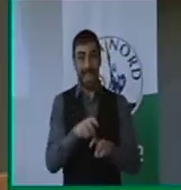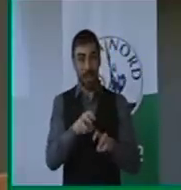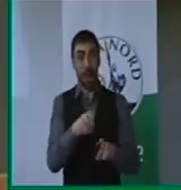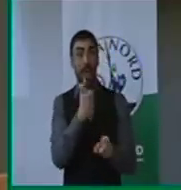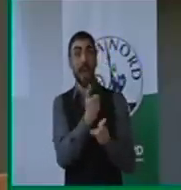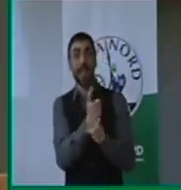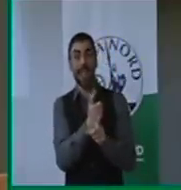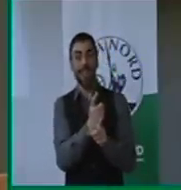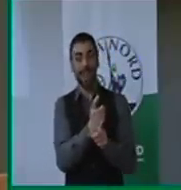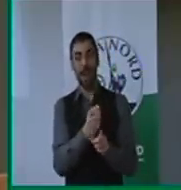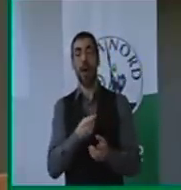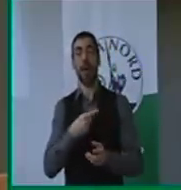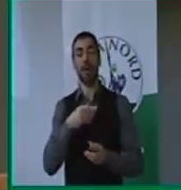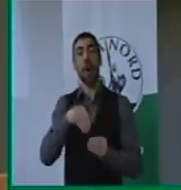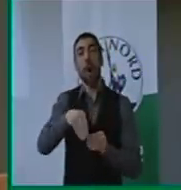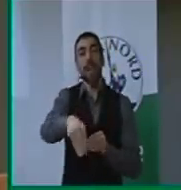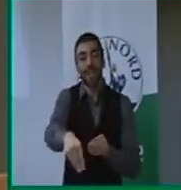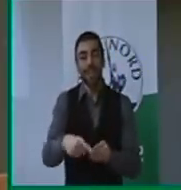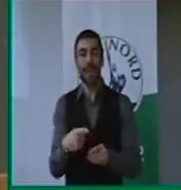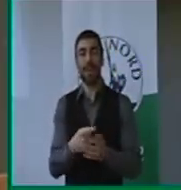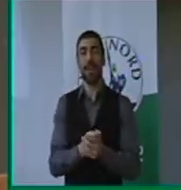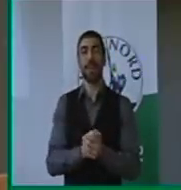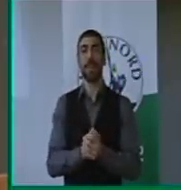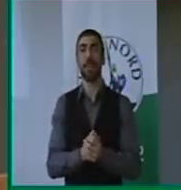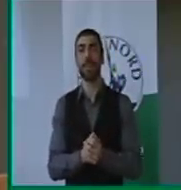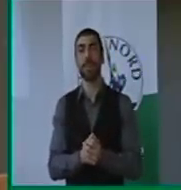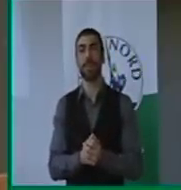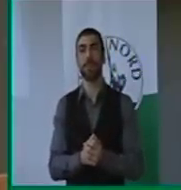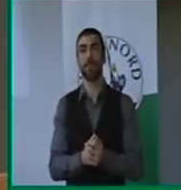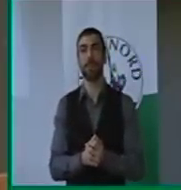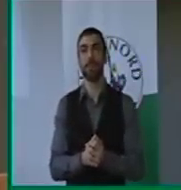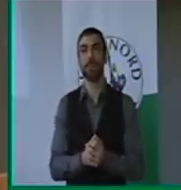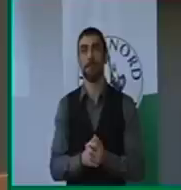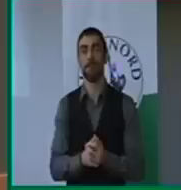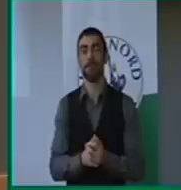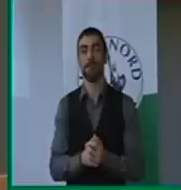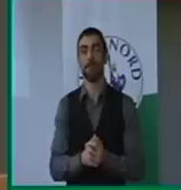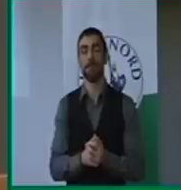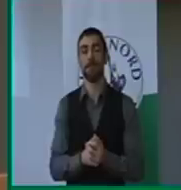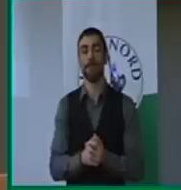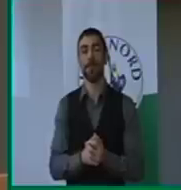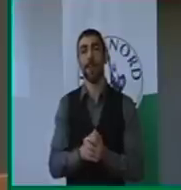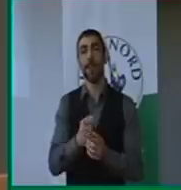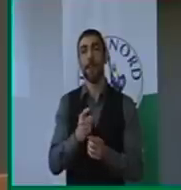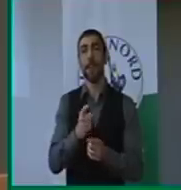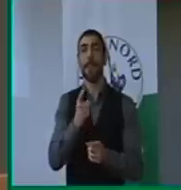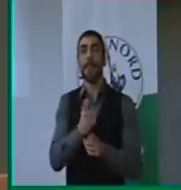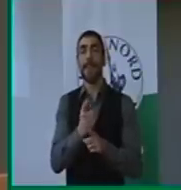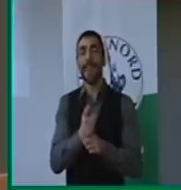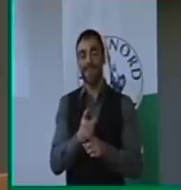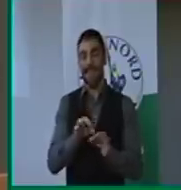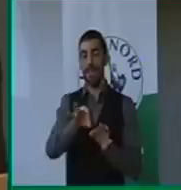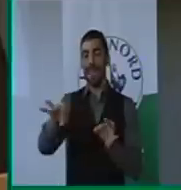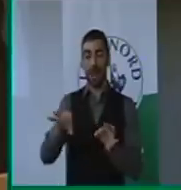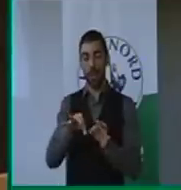a coltivare a coltivare ad a a recuperare alcuni alcuni metri